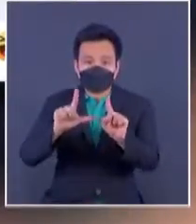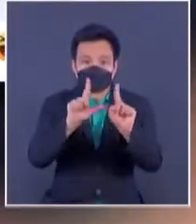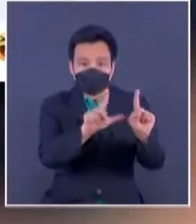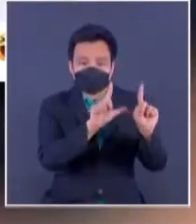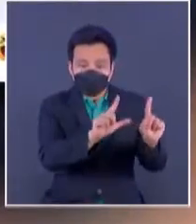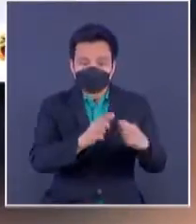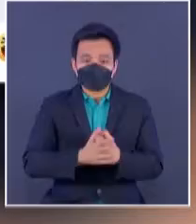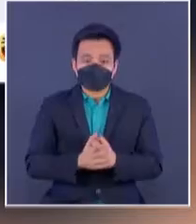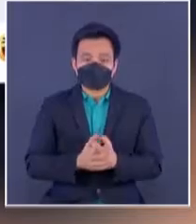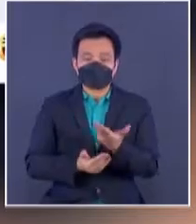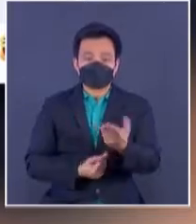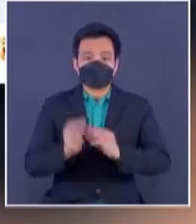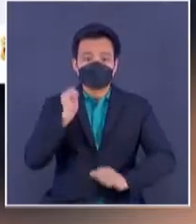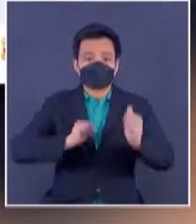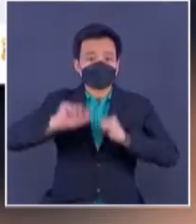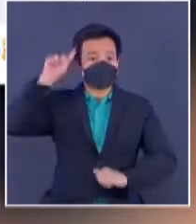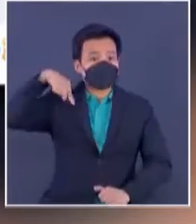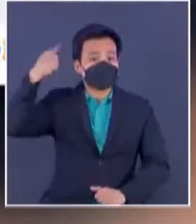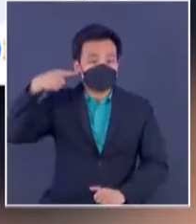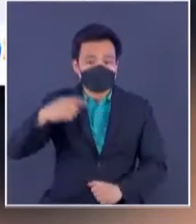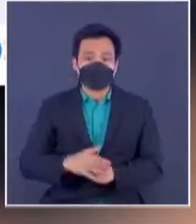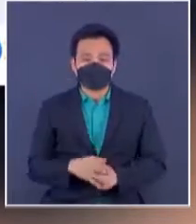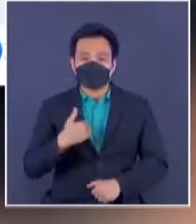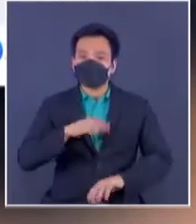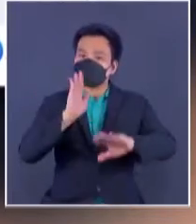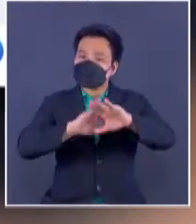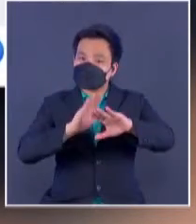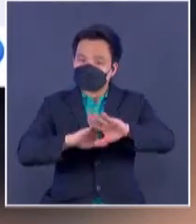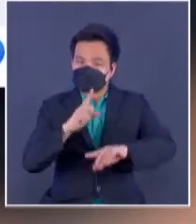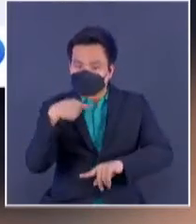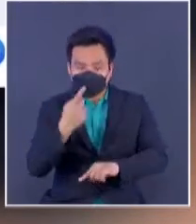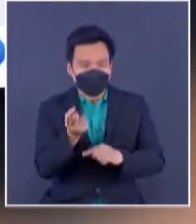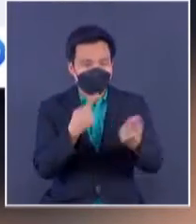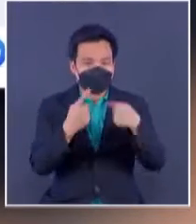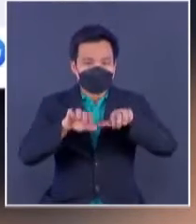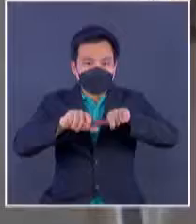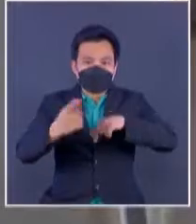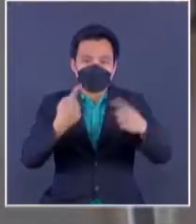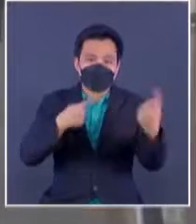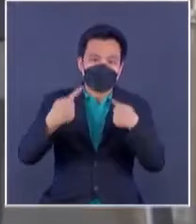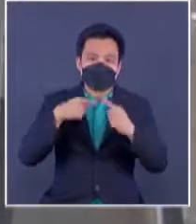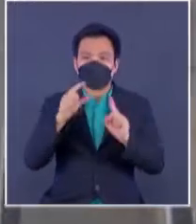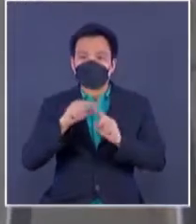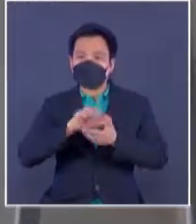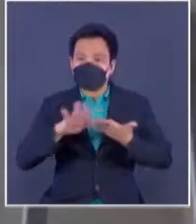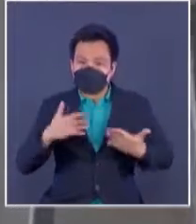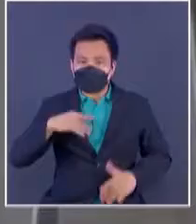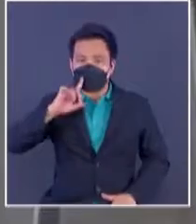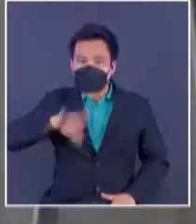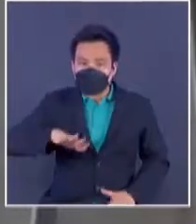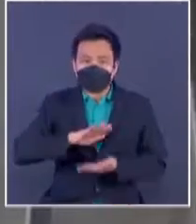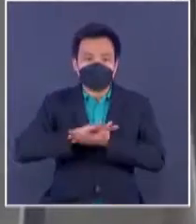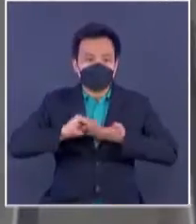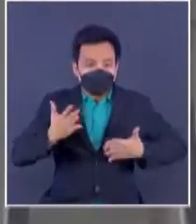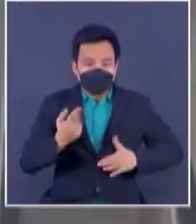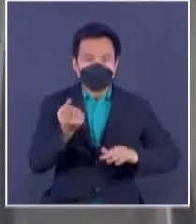หลังจากนักแสดงสาวโฟกัสจิรกุลนะคะได้ประกาศตักเตือนเกรียนคีย์บอร์ดที่ตามด่าเธอด้วยถ้อยคำรุนแรงแล้วก็หยาบคายแล้วล่